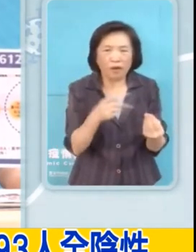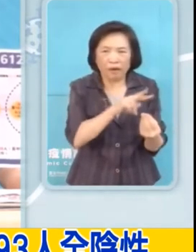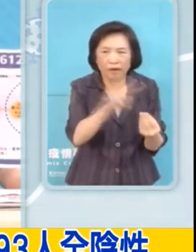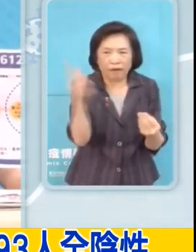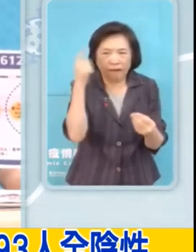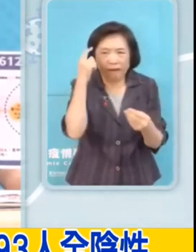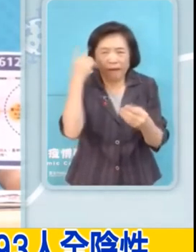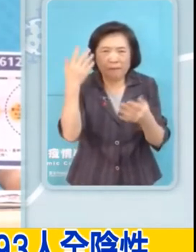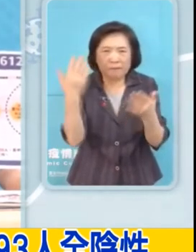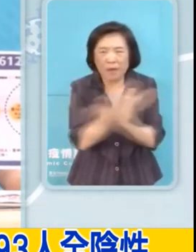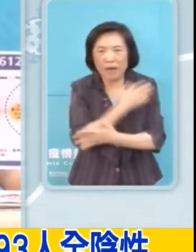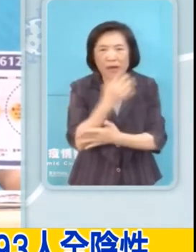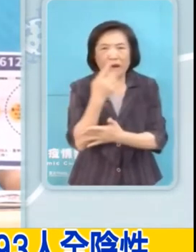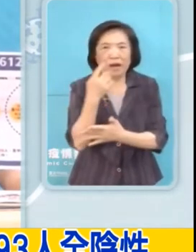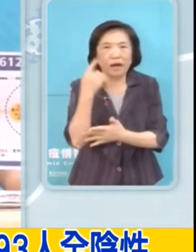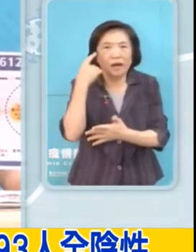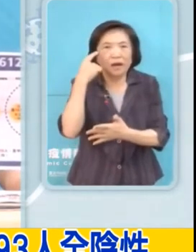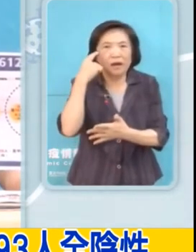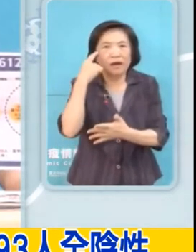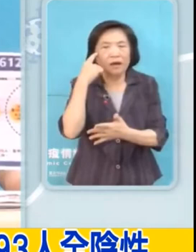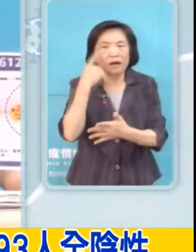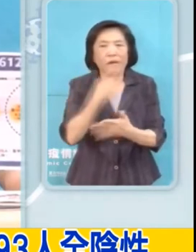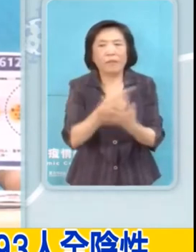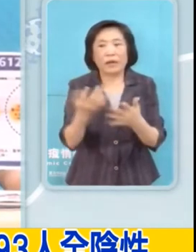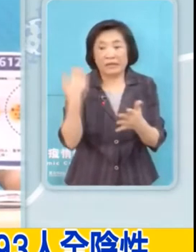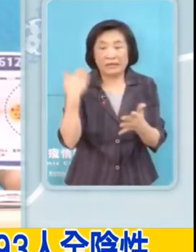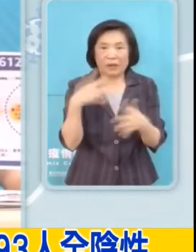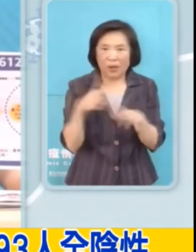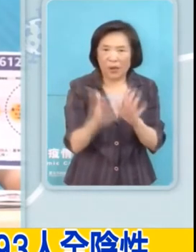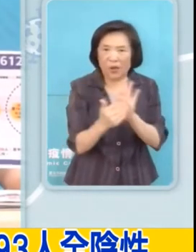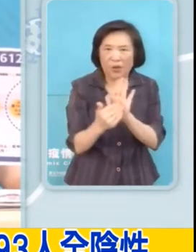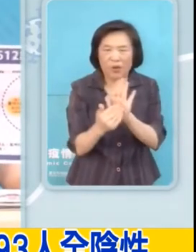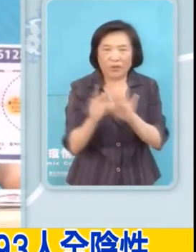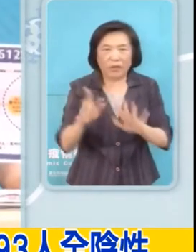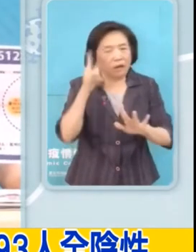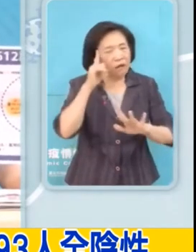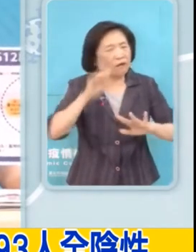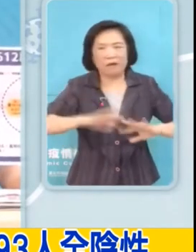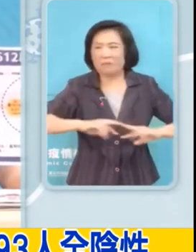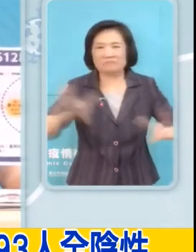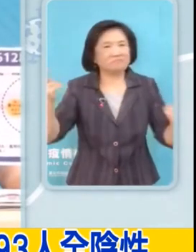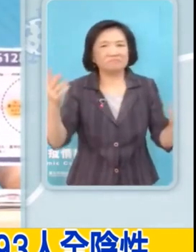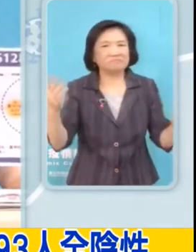个变化都会让我们整个就变得局势逆转了。